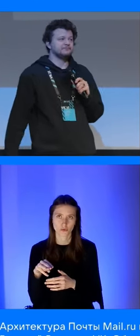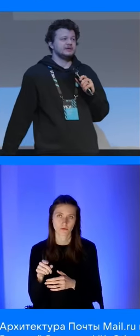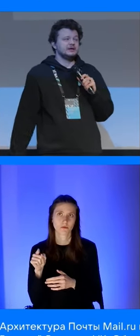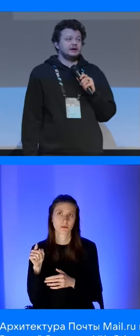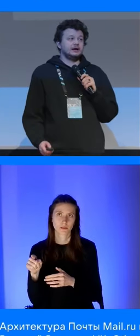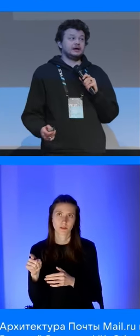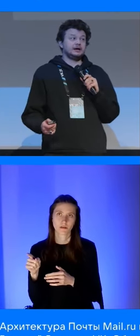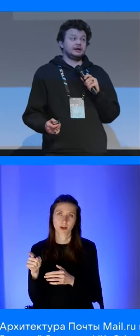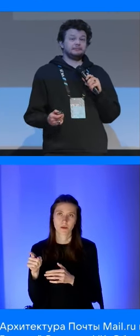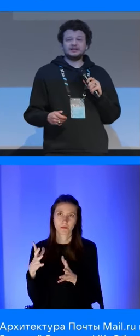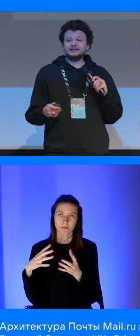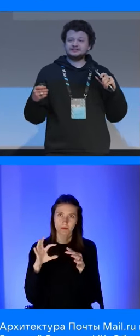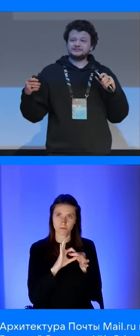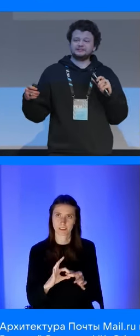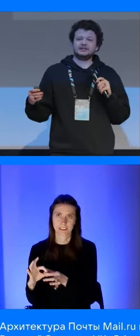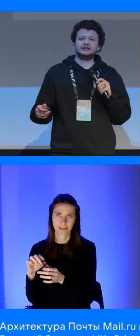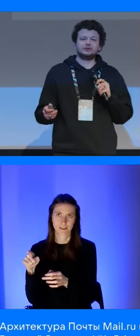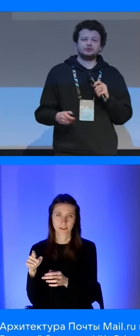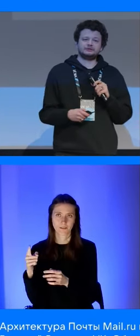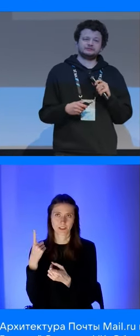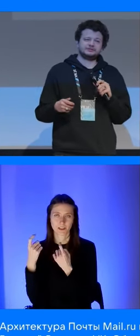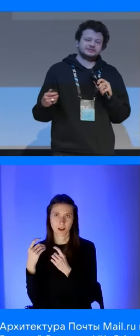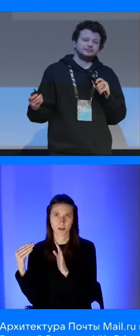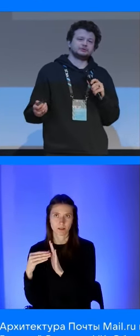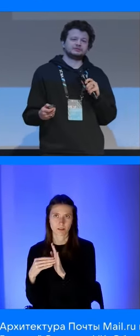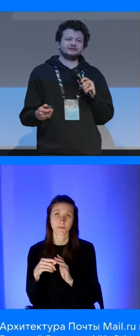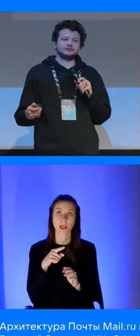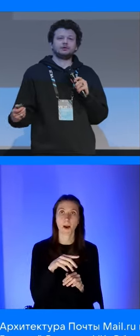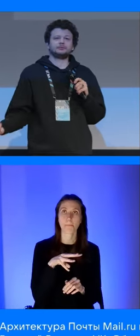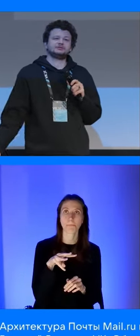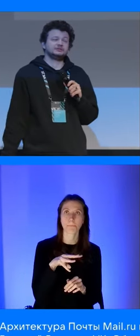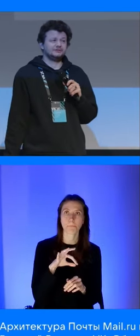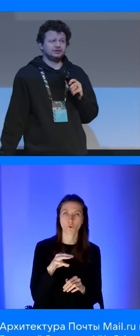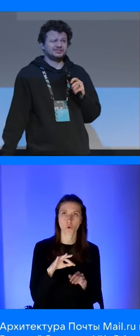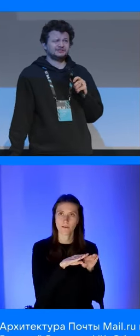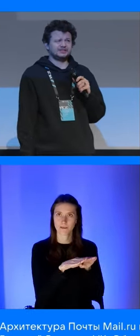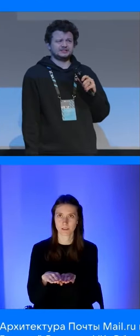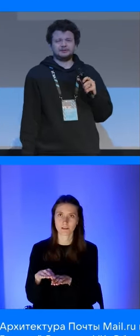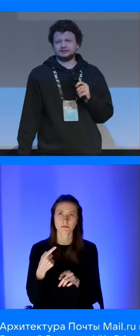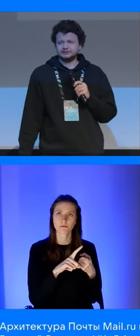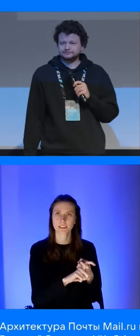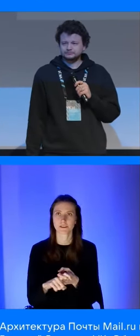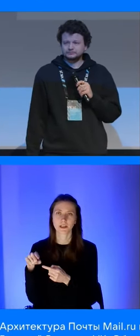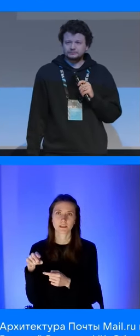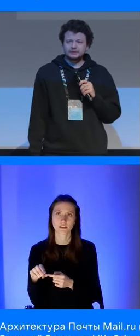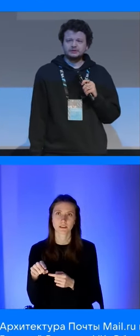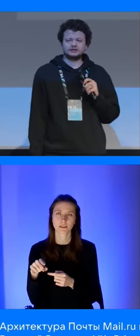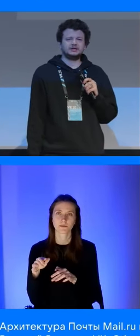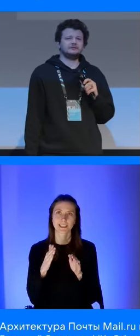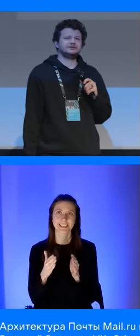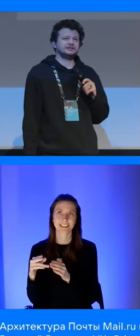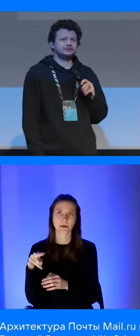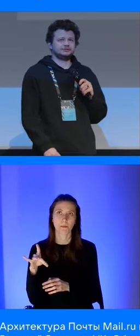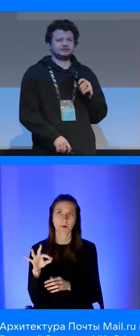кубере. Монолит со всеми данными ходит в систему, которая называется local proxy. Это довольно частый паттерн,